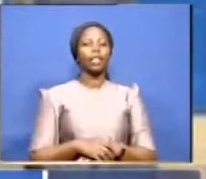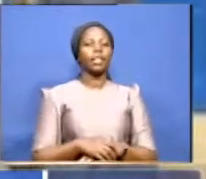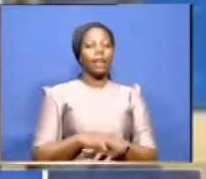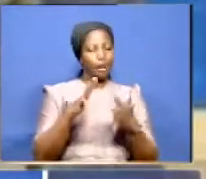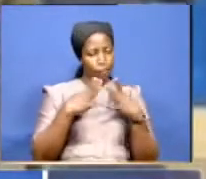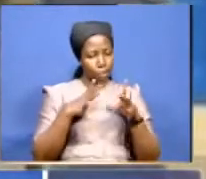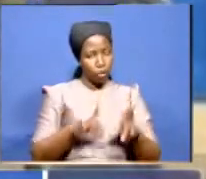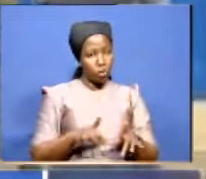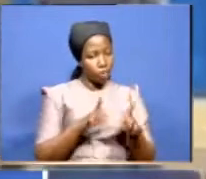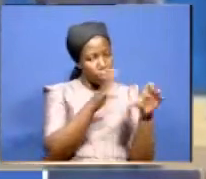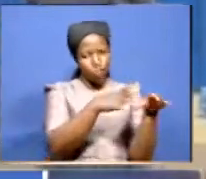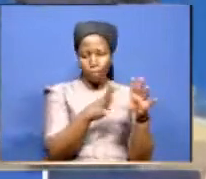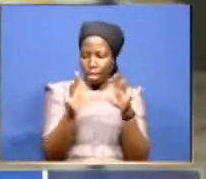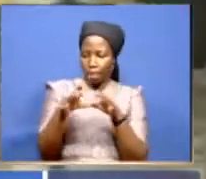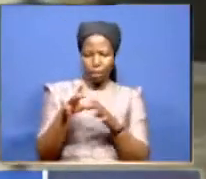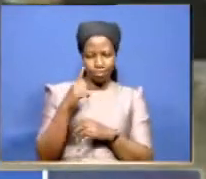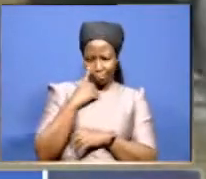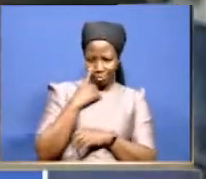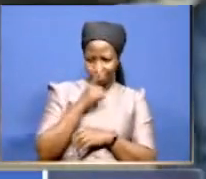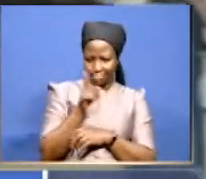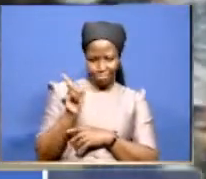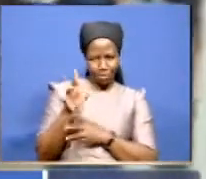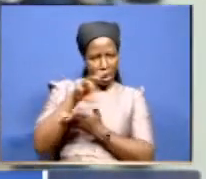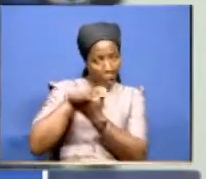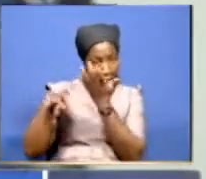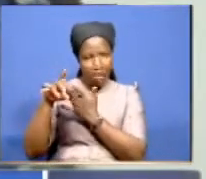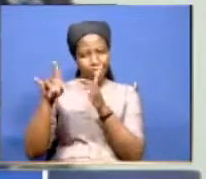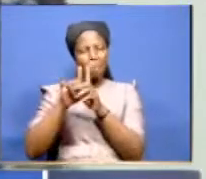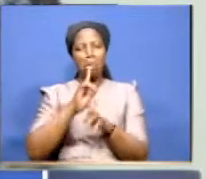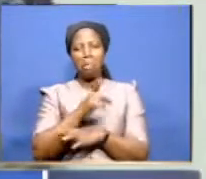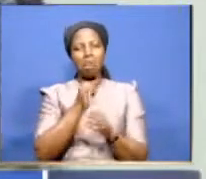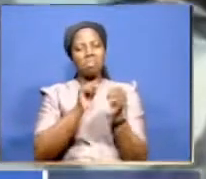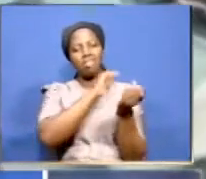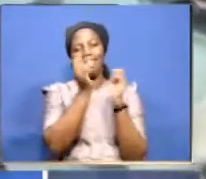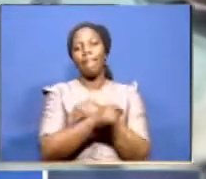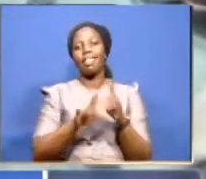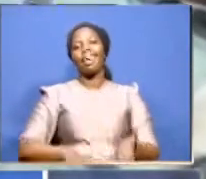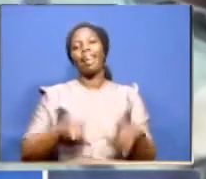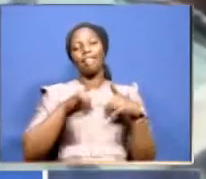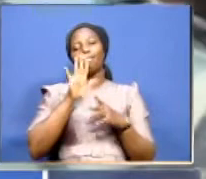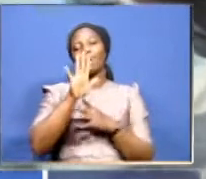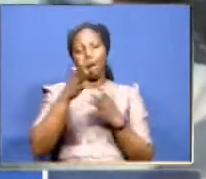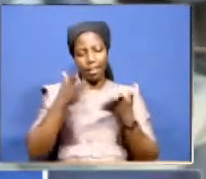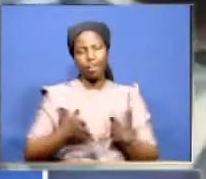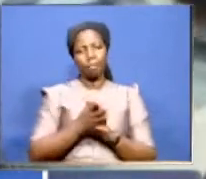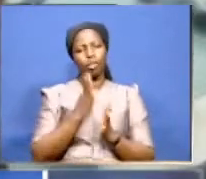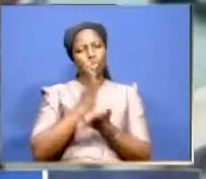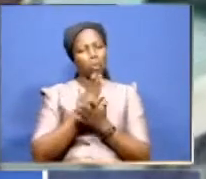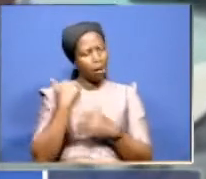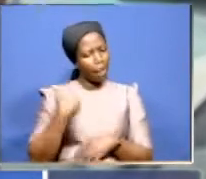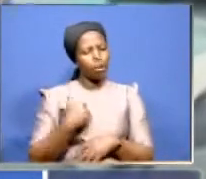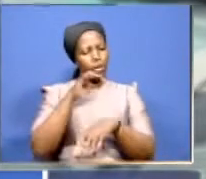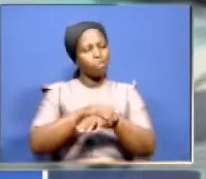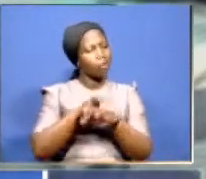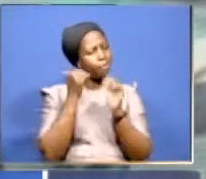katika vikundi walionekana kuchanganyikiwa na agizo lililobadilisha hali ya maisha hapa. Kusema la kweli, nimepata taabu sana kuanzia asubuhi